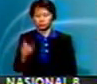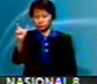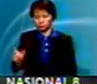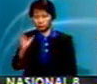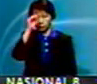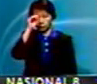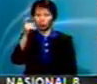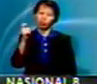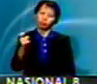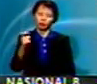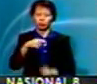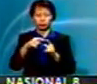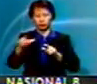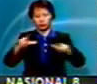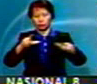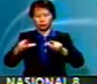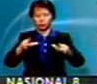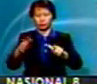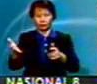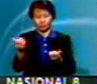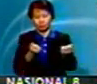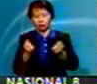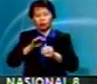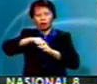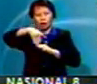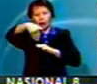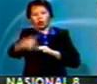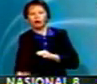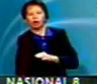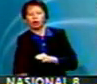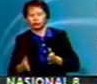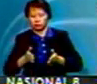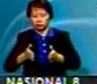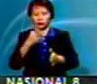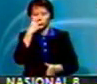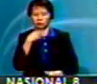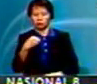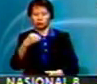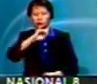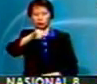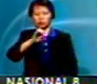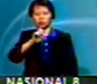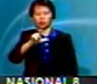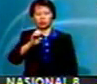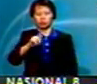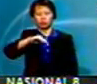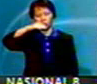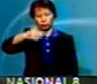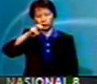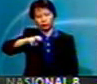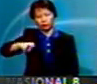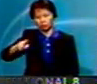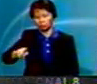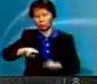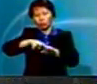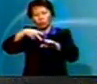Seorang lelaki maut apabila lori pasir yang dipandunya terjunam ke dalam gaung di Jalan Seremban, Jelebu, Bukit Tangga. Mangsa